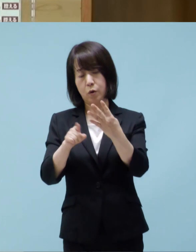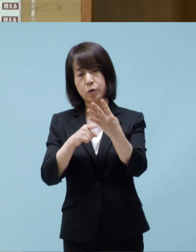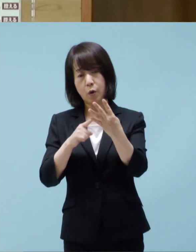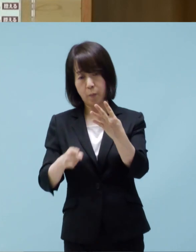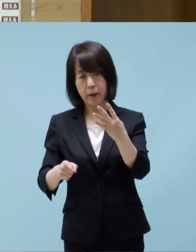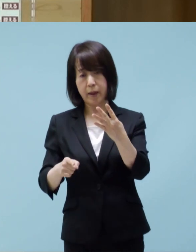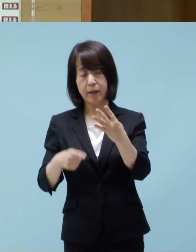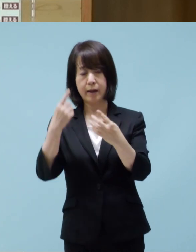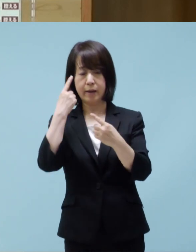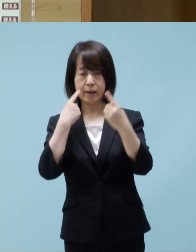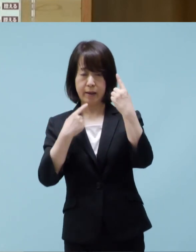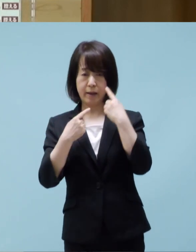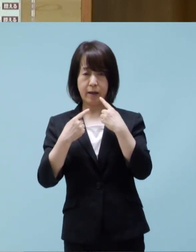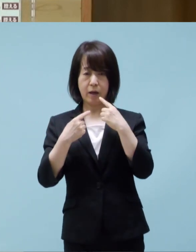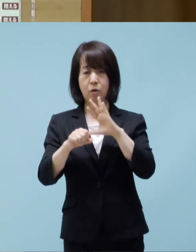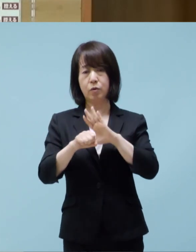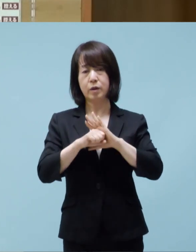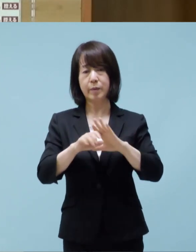ました。